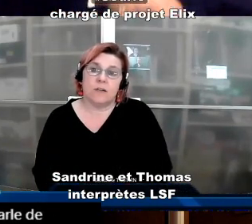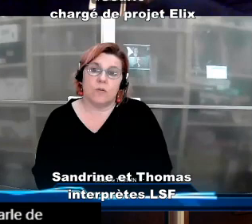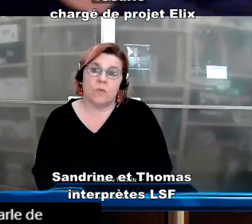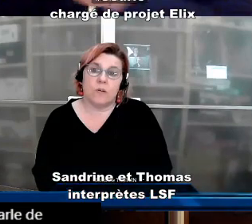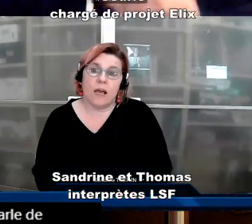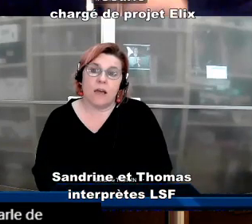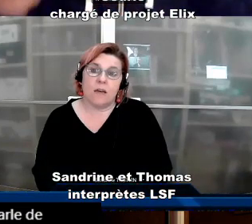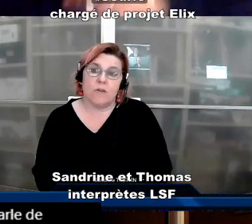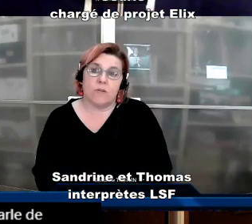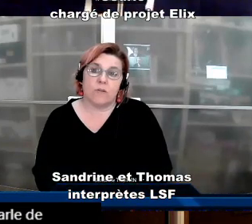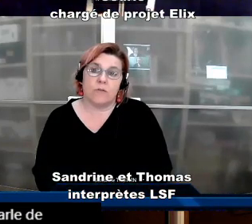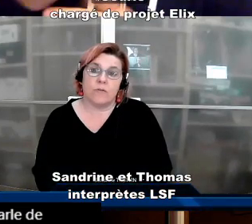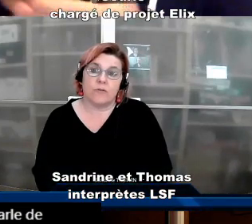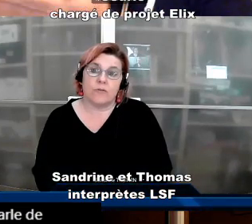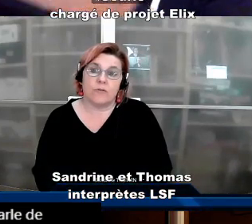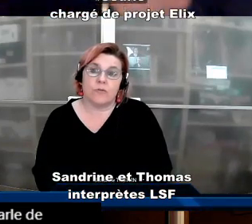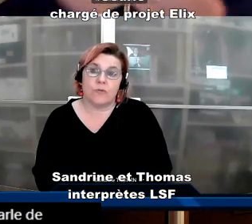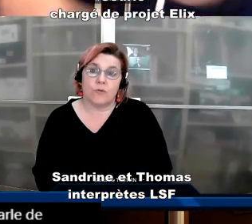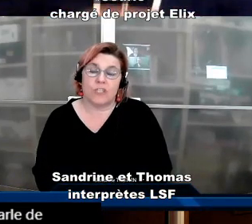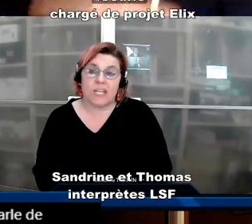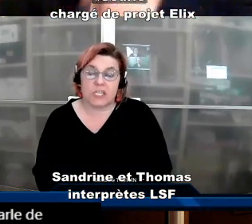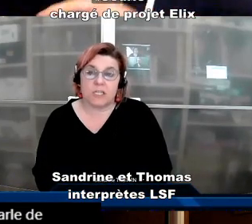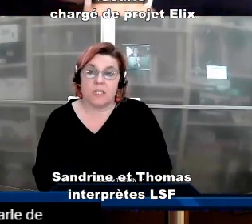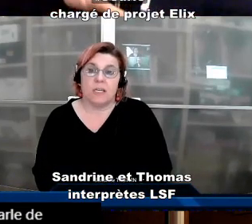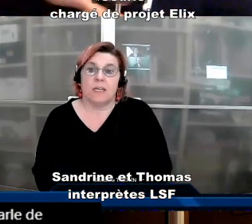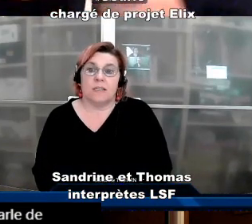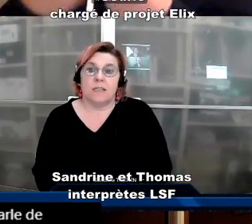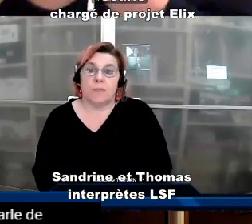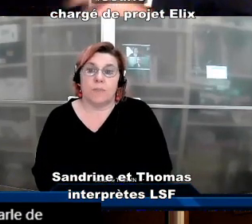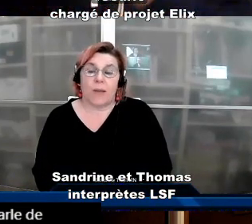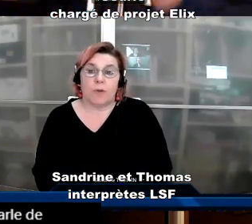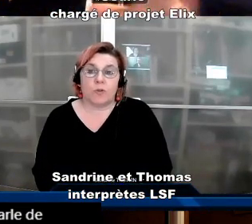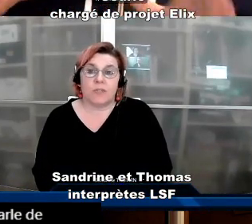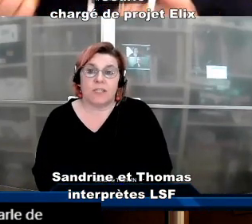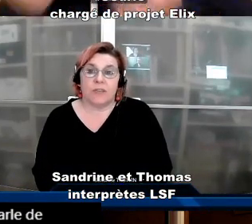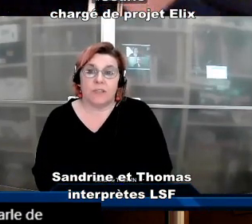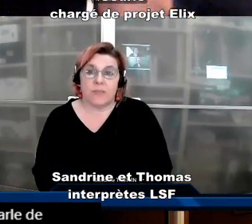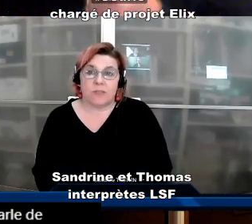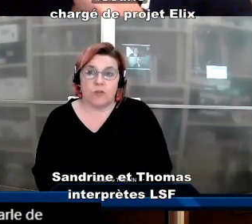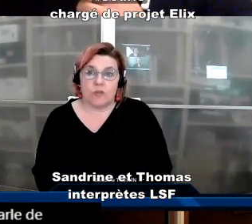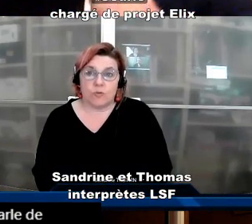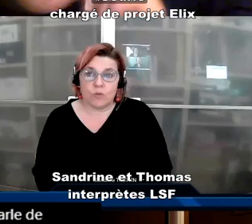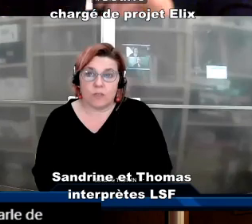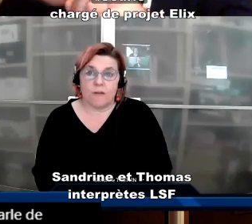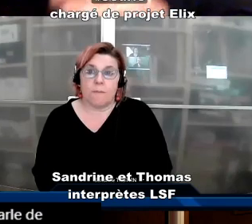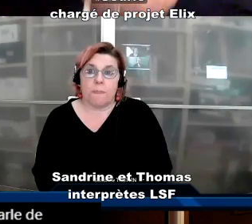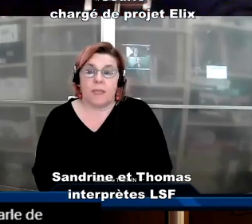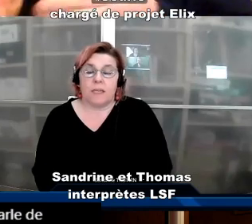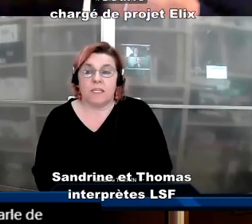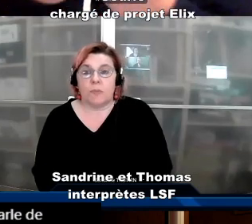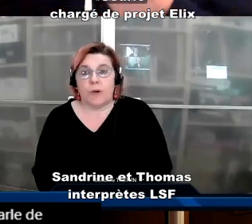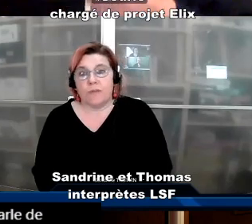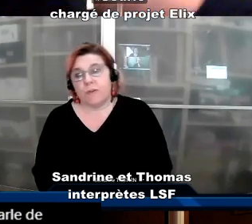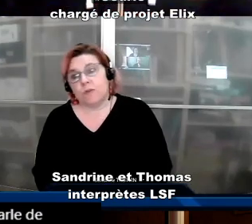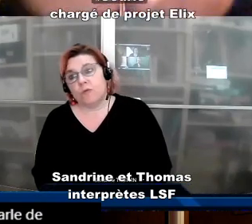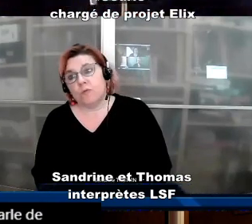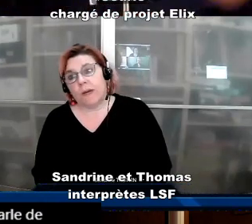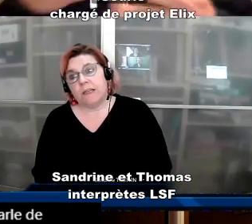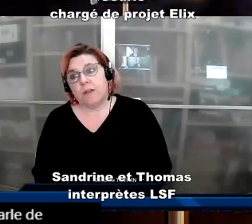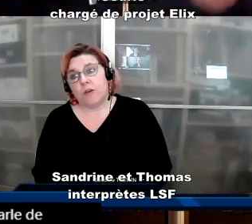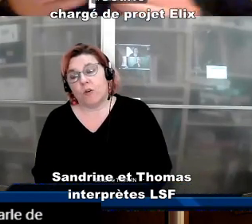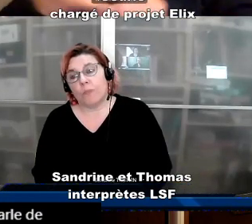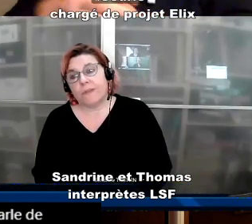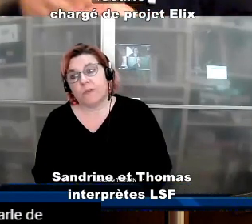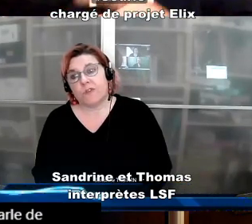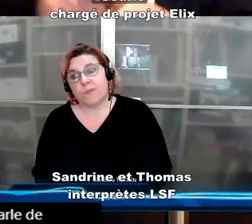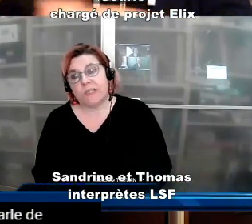d'Elix, où là, je cherche... à prendre contact avec des personnes sourdes qui peuvent nous